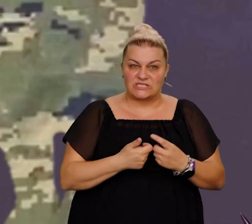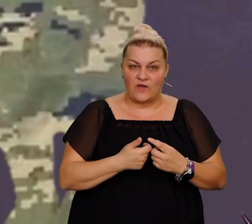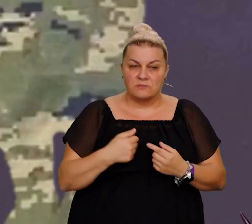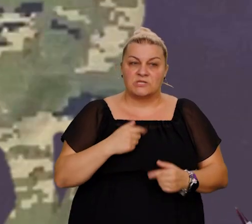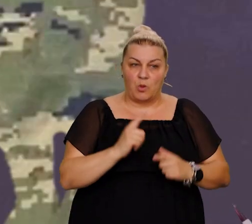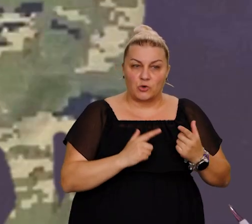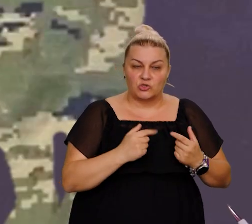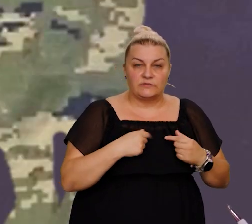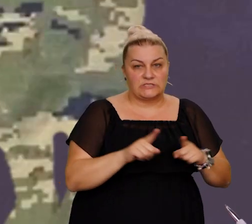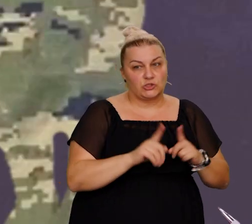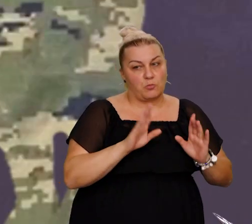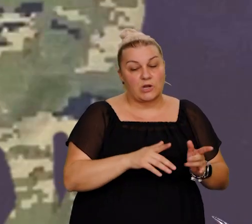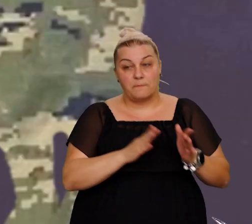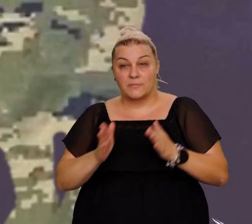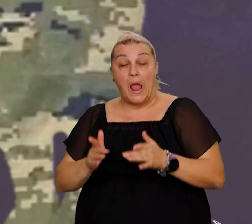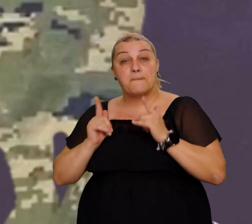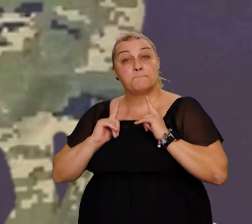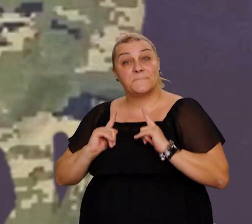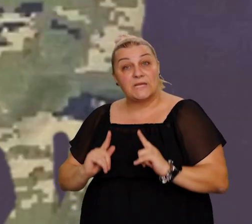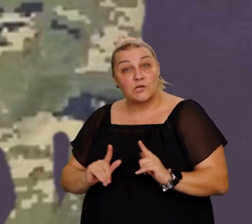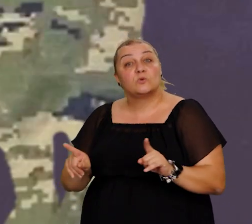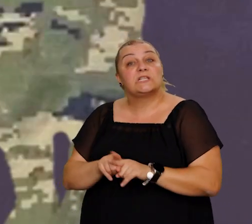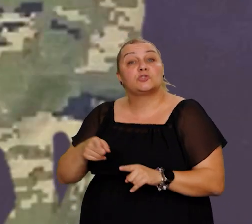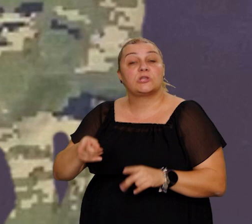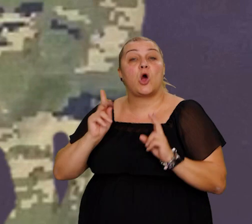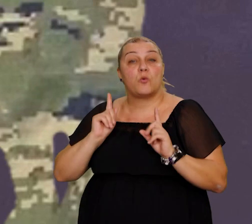smo proživjeli, tako isto tako u miru moramo...